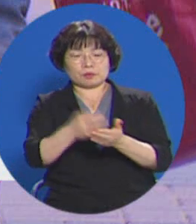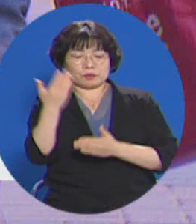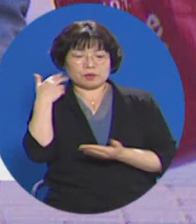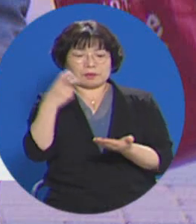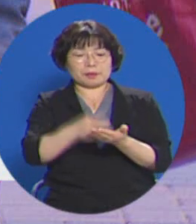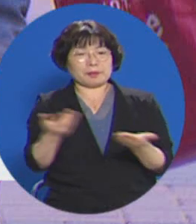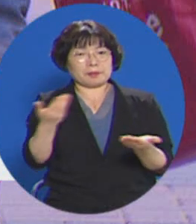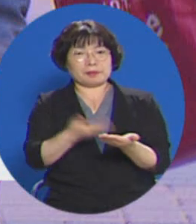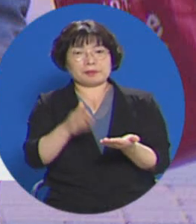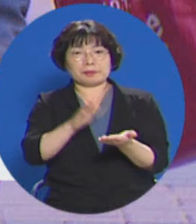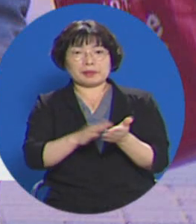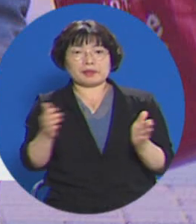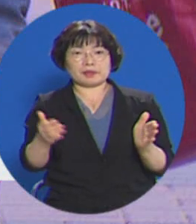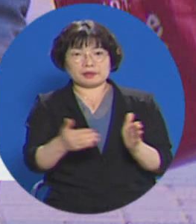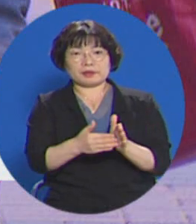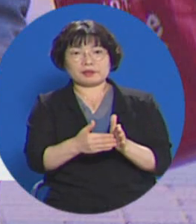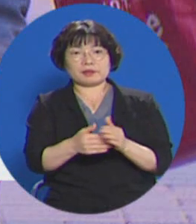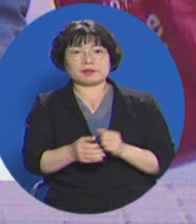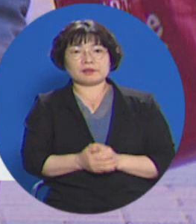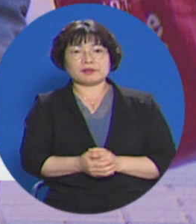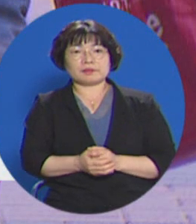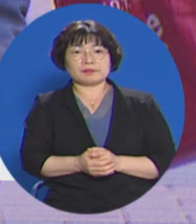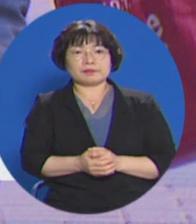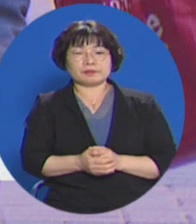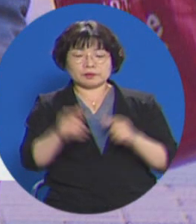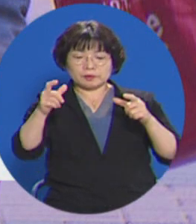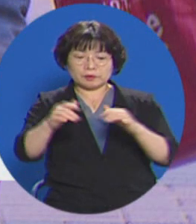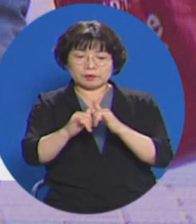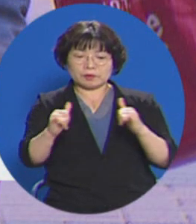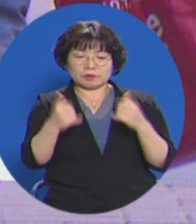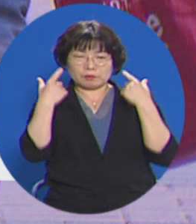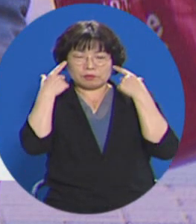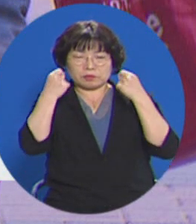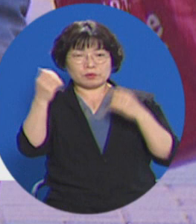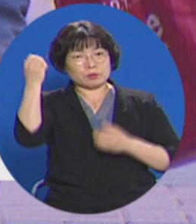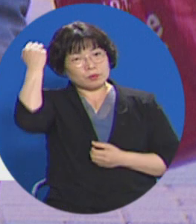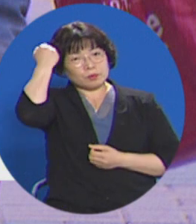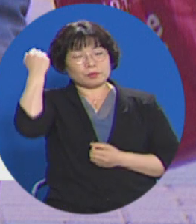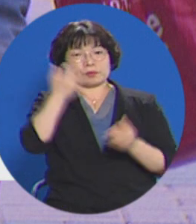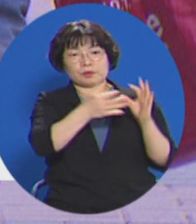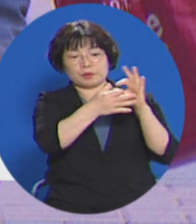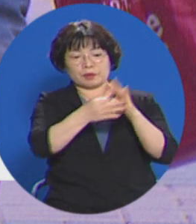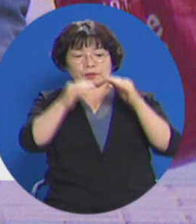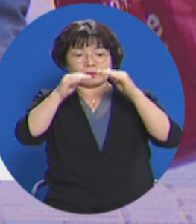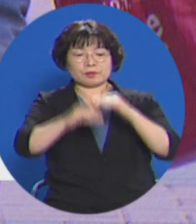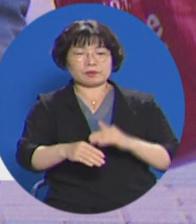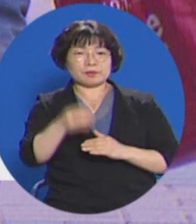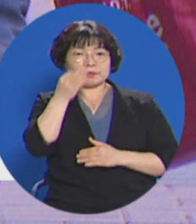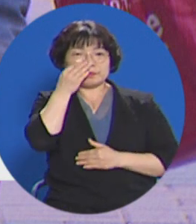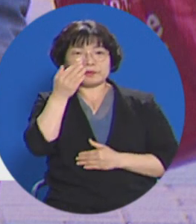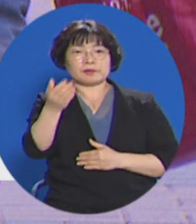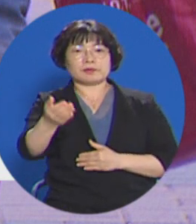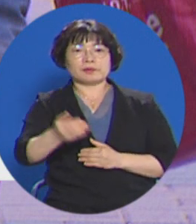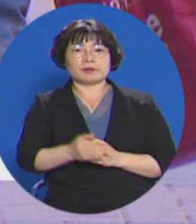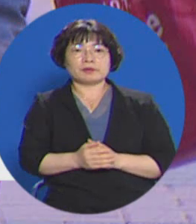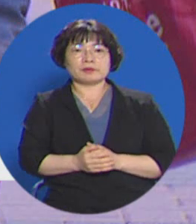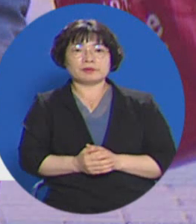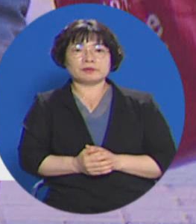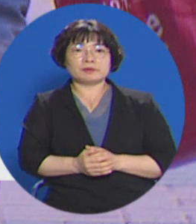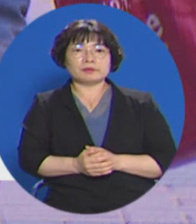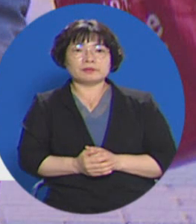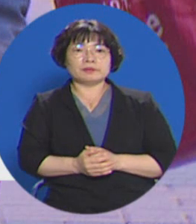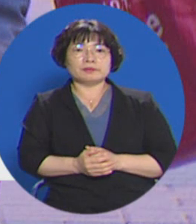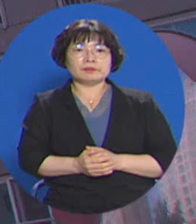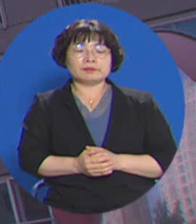관련 법이 개정됐습니다. 그럼에도 주민들은 여전히 고통받고 있다고 합니다. 강서영 기자가 취재했습니다.